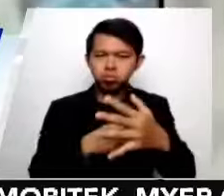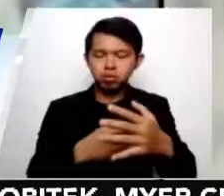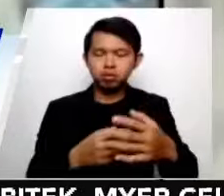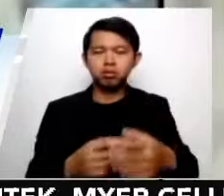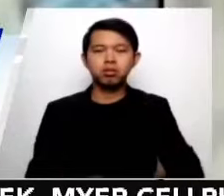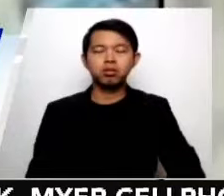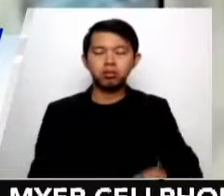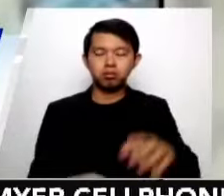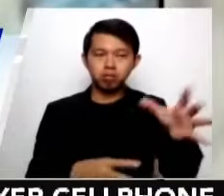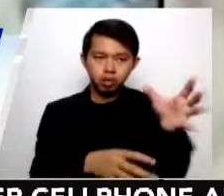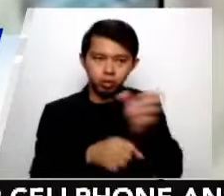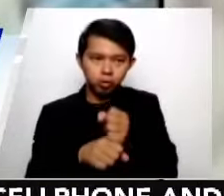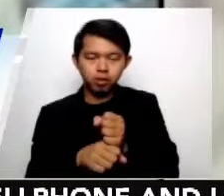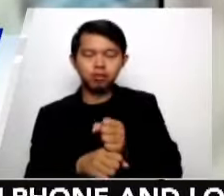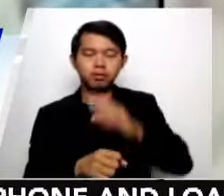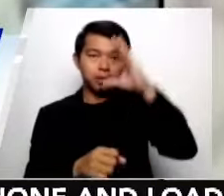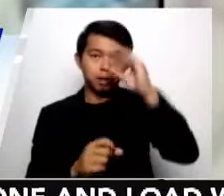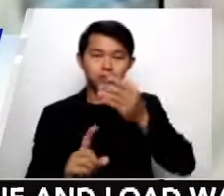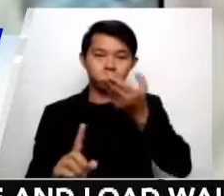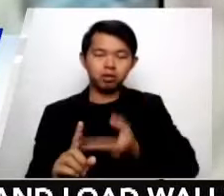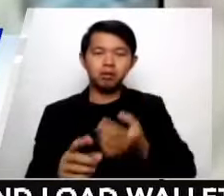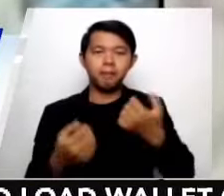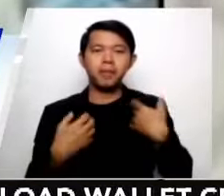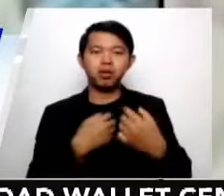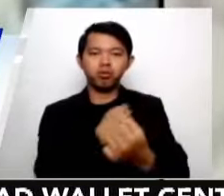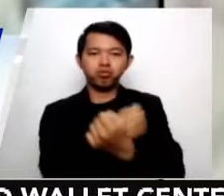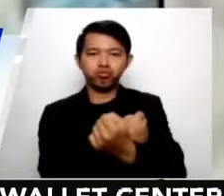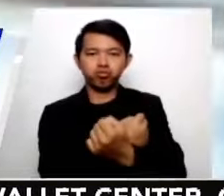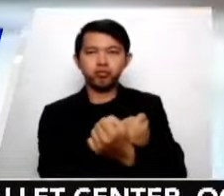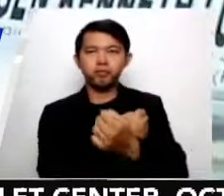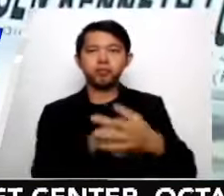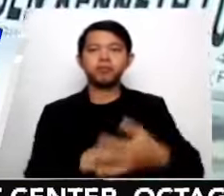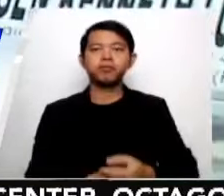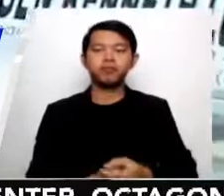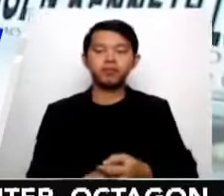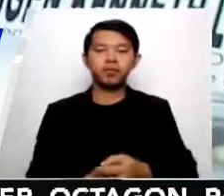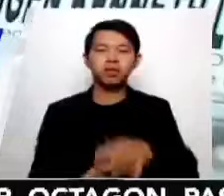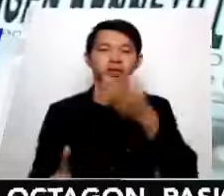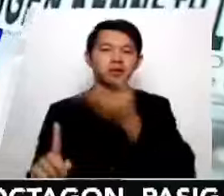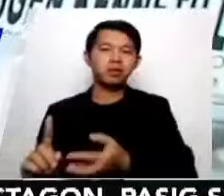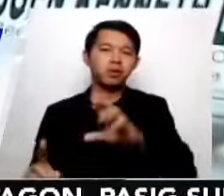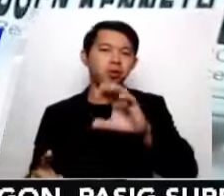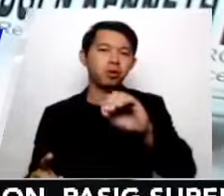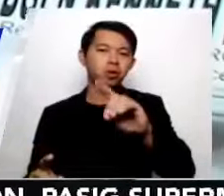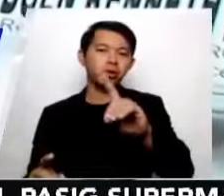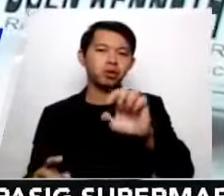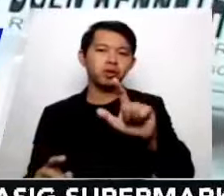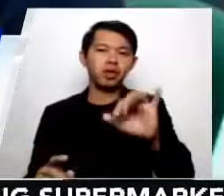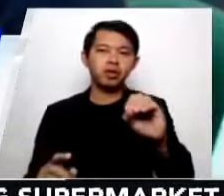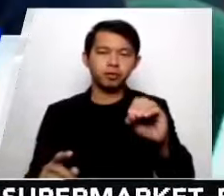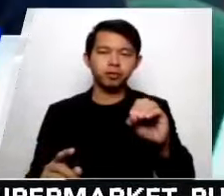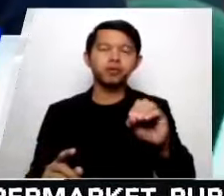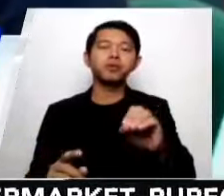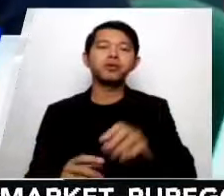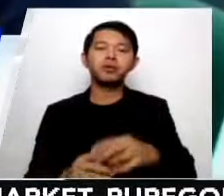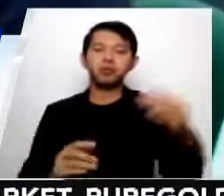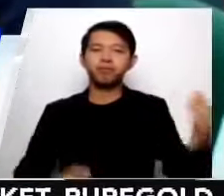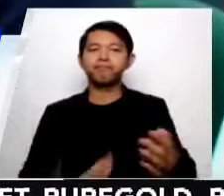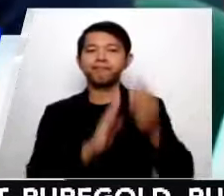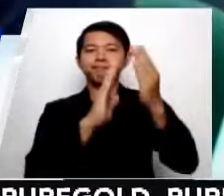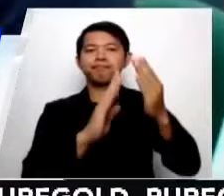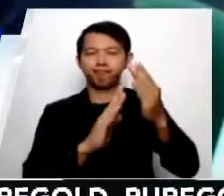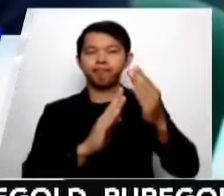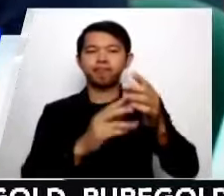hila-hila na ng mga pulis. Ang inarestong lalaki na si Rodelio Vicente, humarap sa pagdinig ng Senate Committee on Public Order and Dangerous